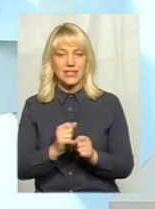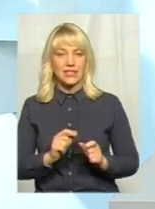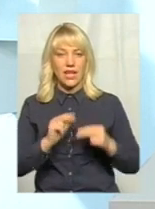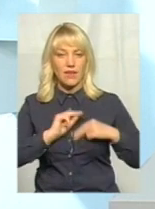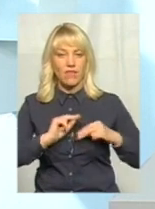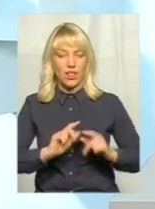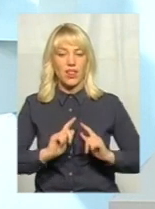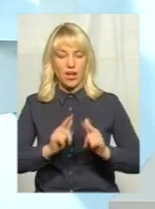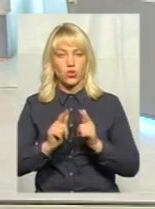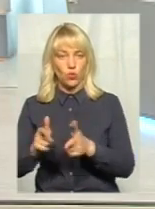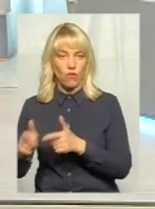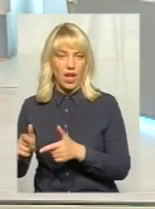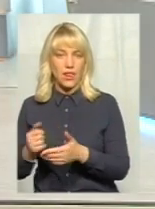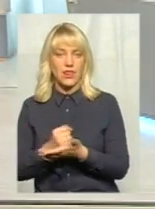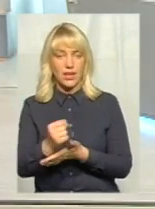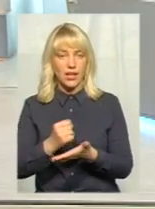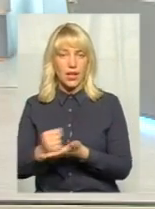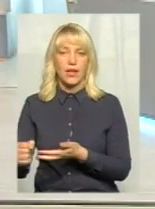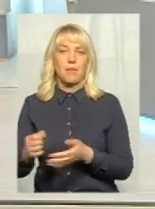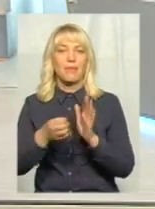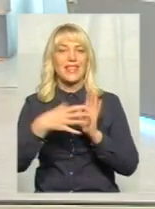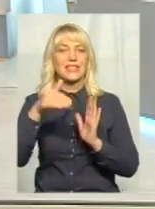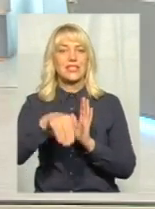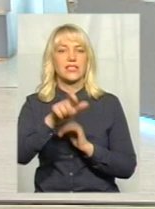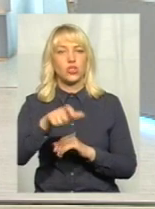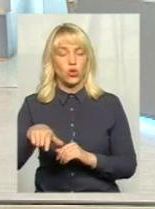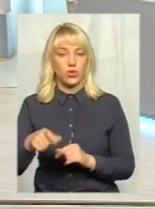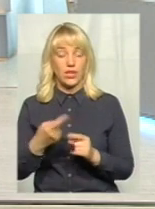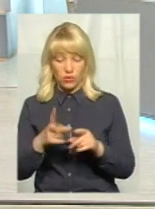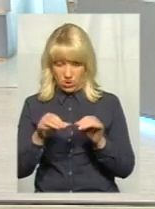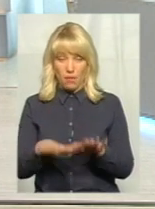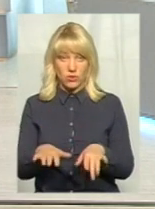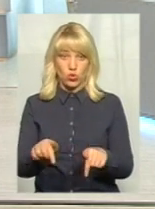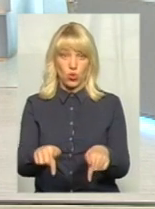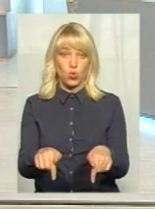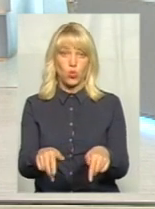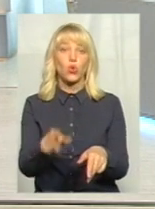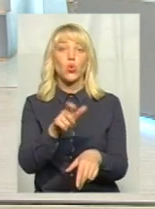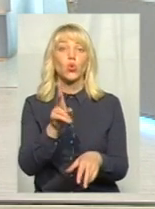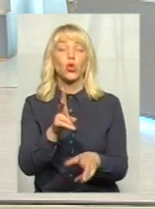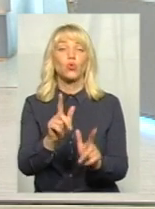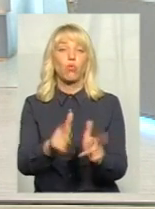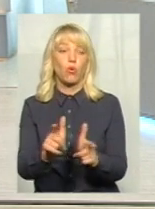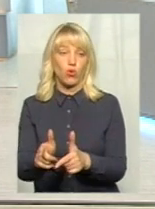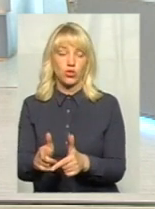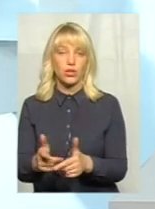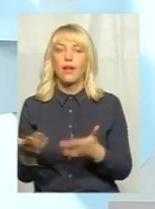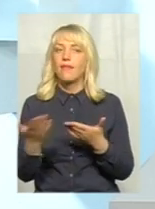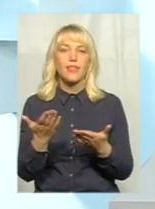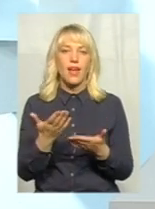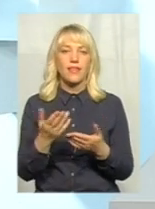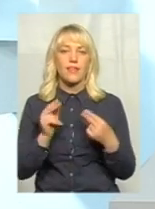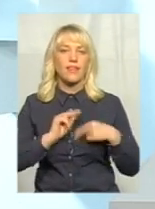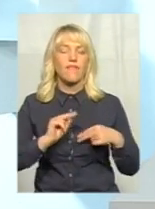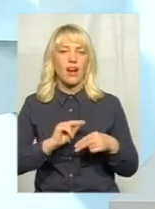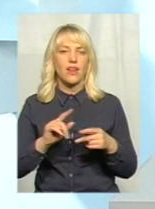15 тисяч безробітних. Тобто це тут на місці люди, які все ж таки знаходять і погоджуються на ті вакансії. На які вакансії вони пішли? Та